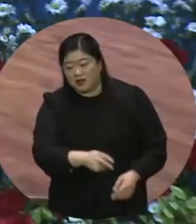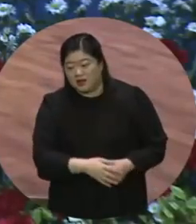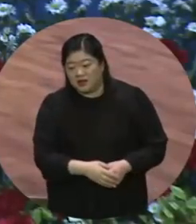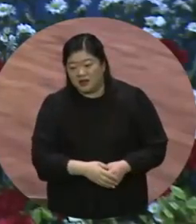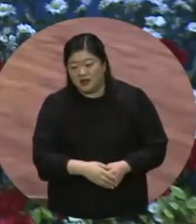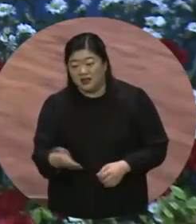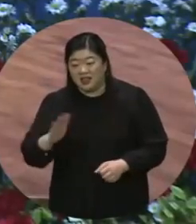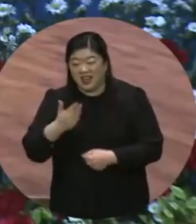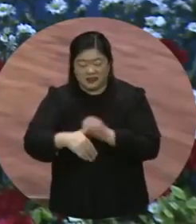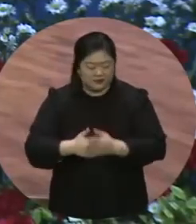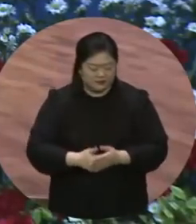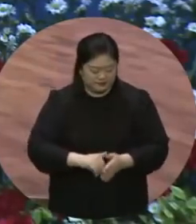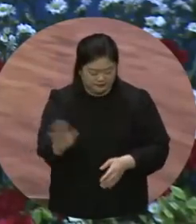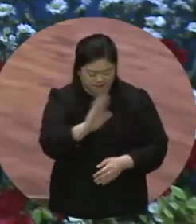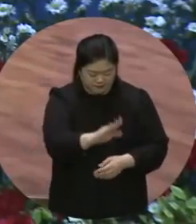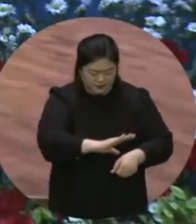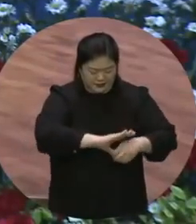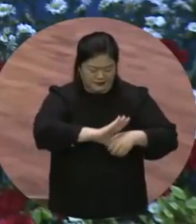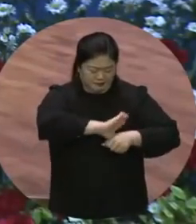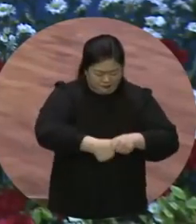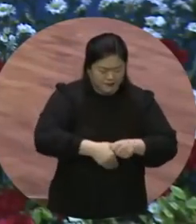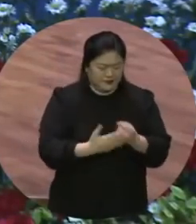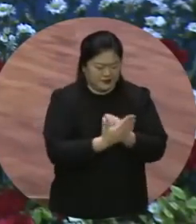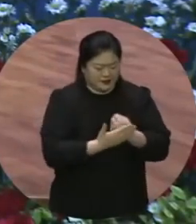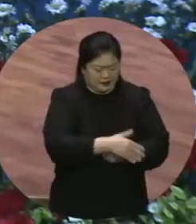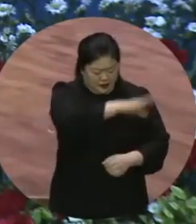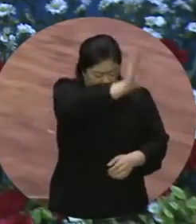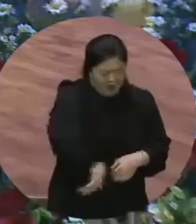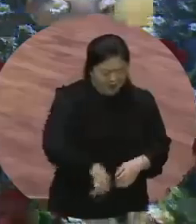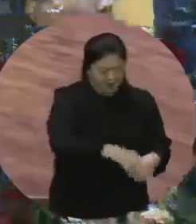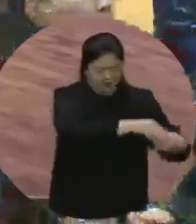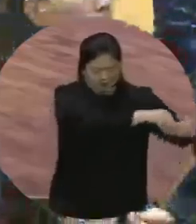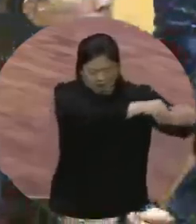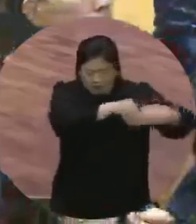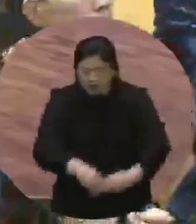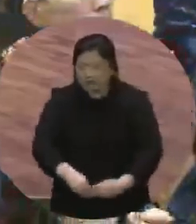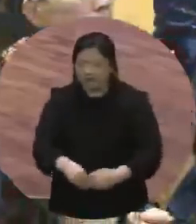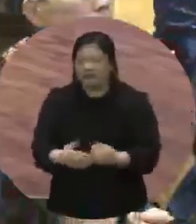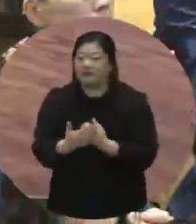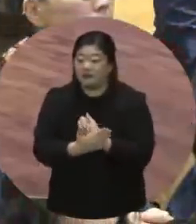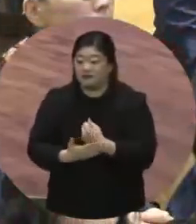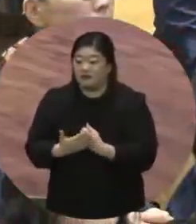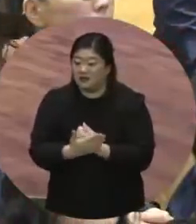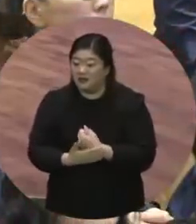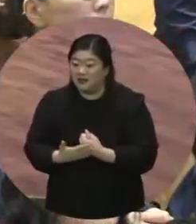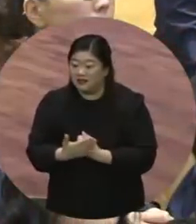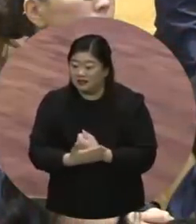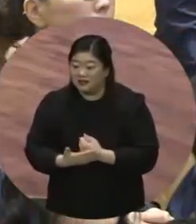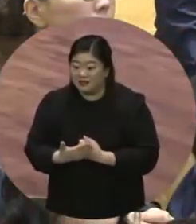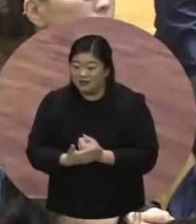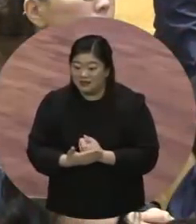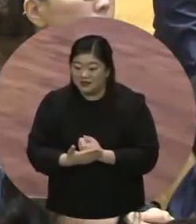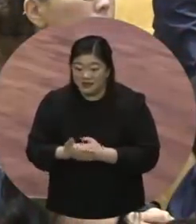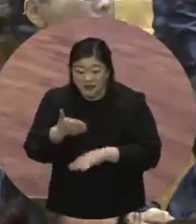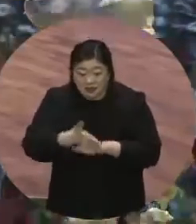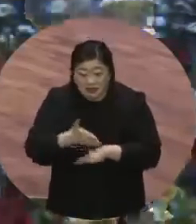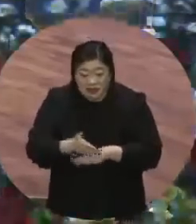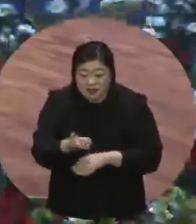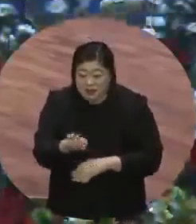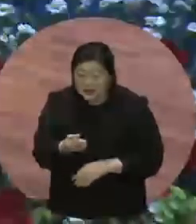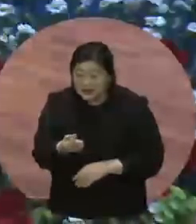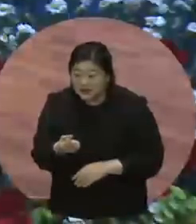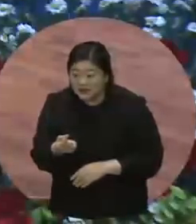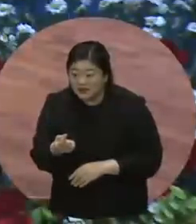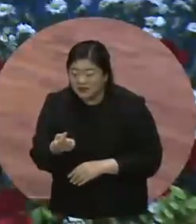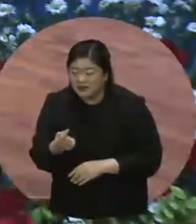이 성도가 되어서는 얼마나 감사해요. 감사합니까? 이거 하나만 해도 감사해야 된다니까. 내가 어쩌다가